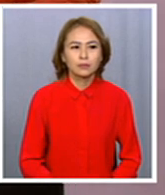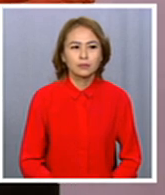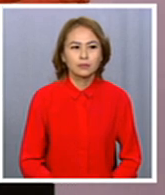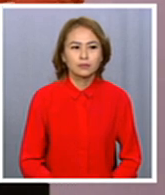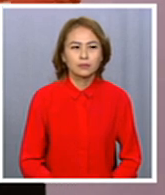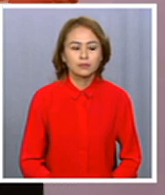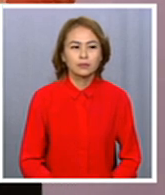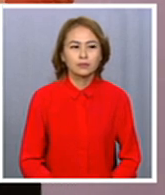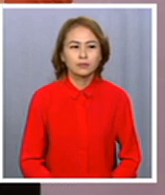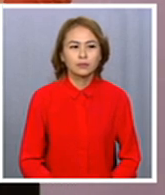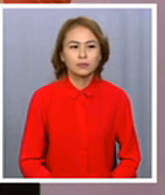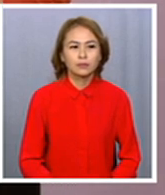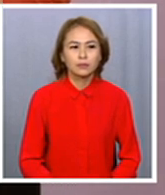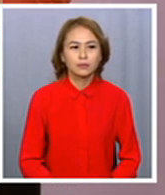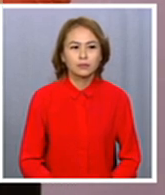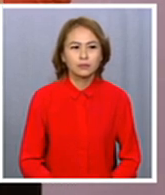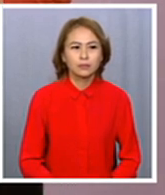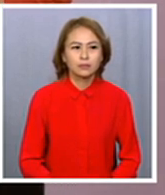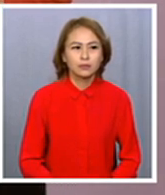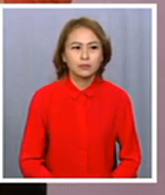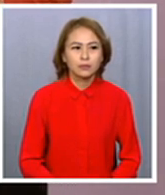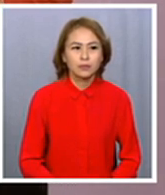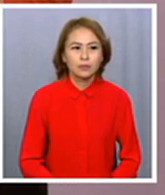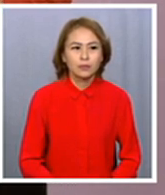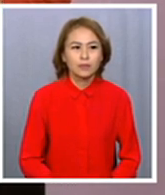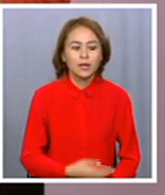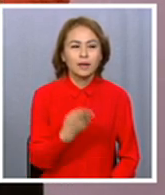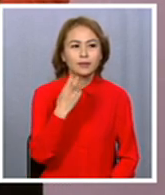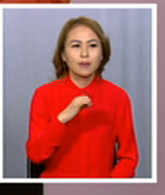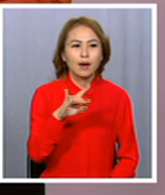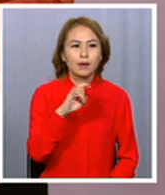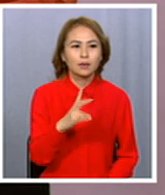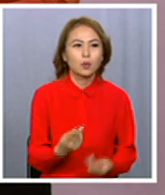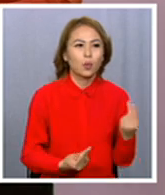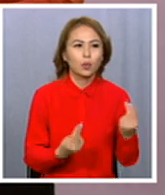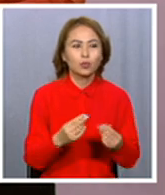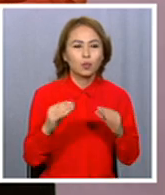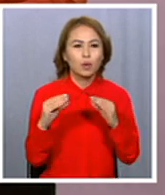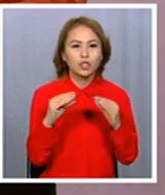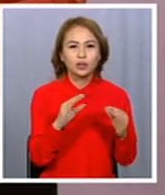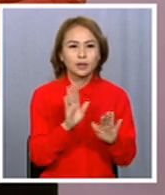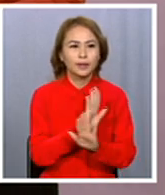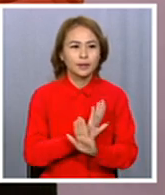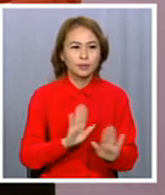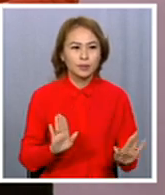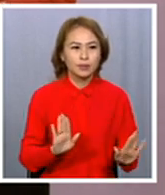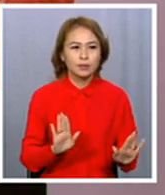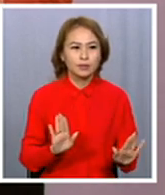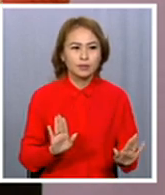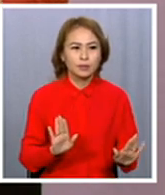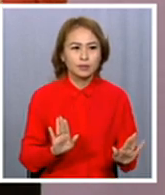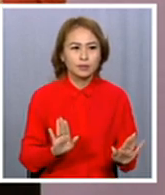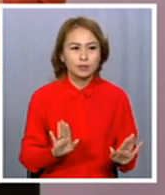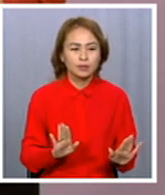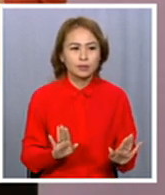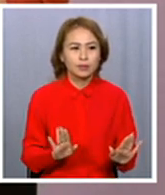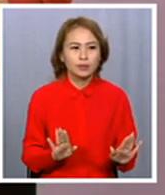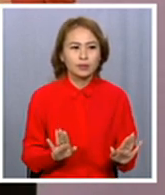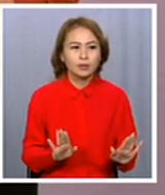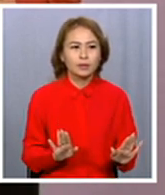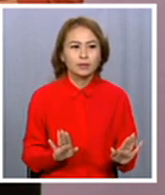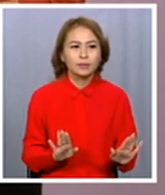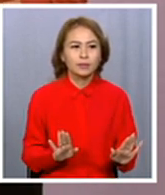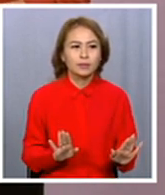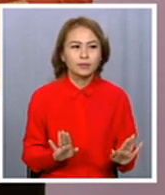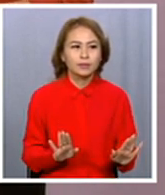Балалар, мұқият тыңдаңдар. Дарынның ойыншығы машина емес дейді. Яғни балалар, Дарынның ойыншығы